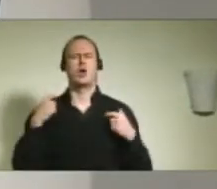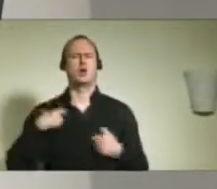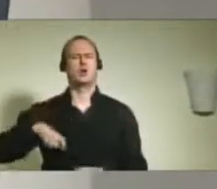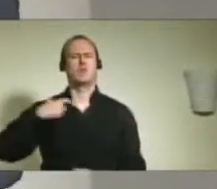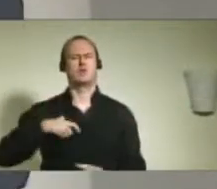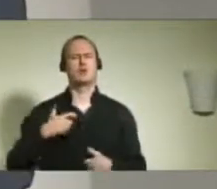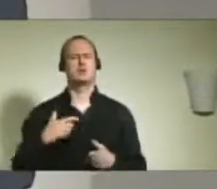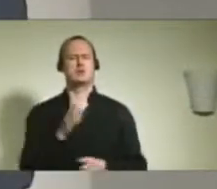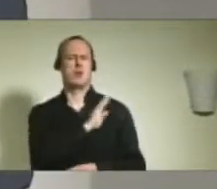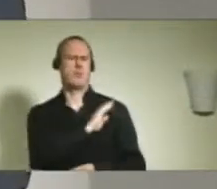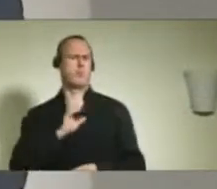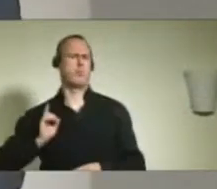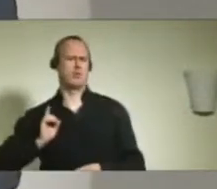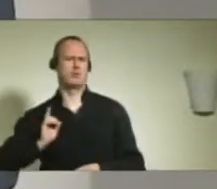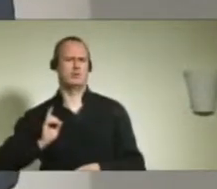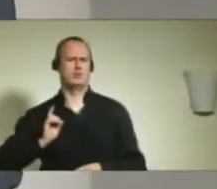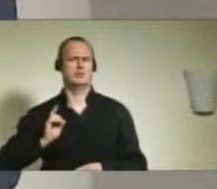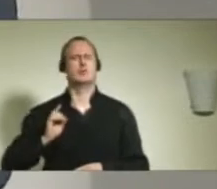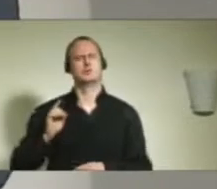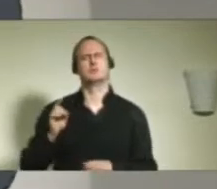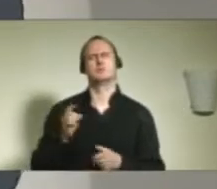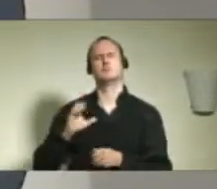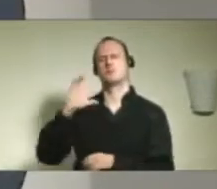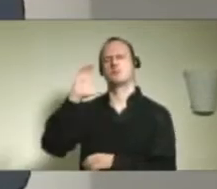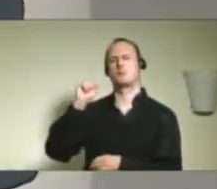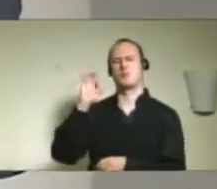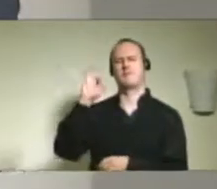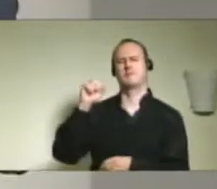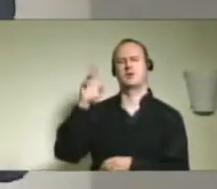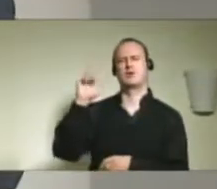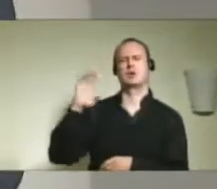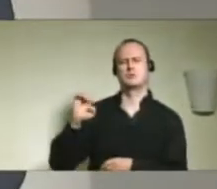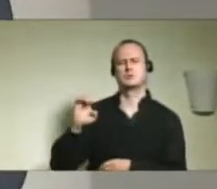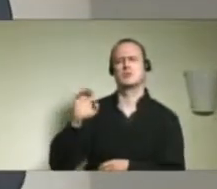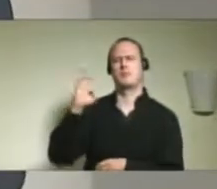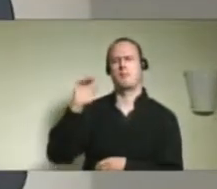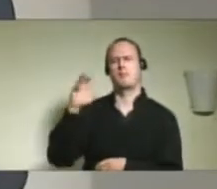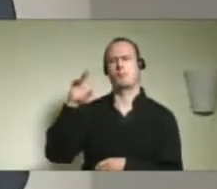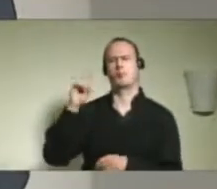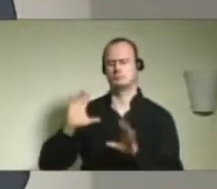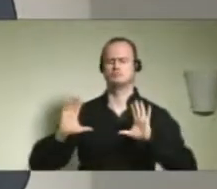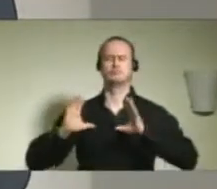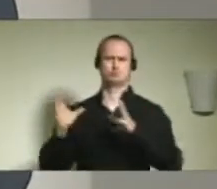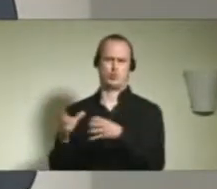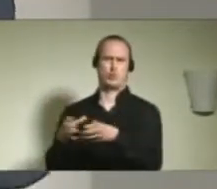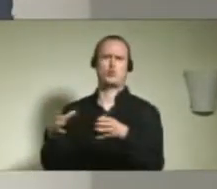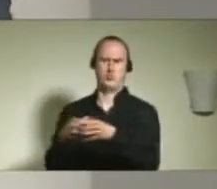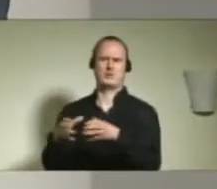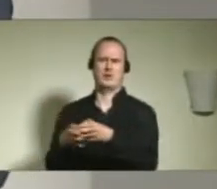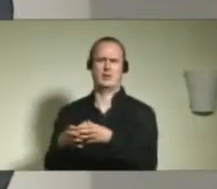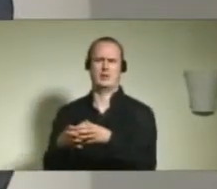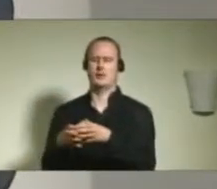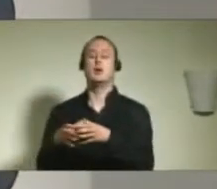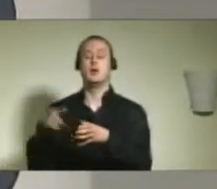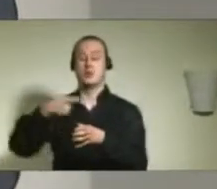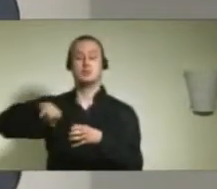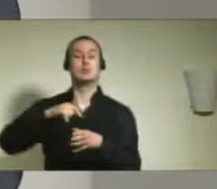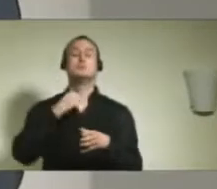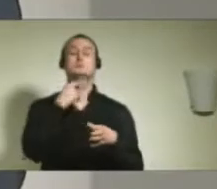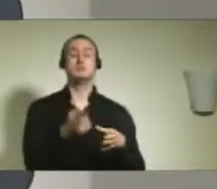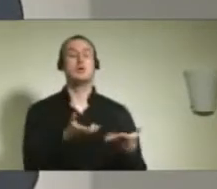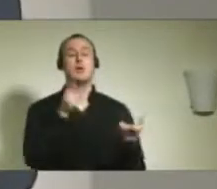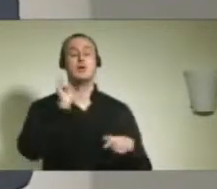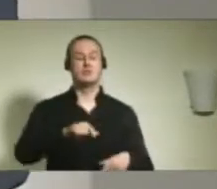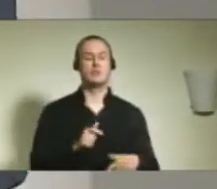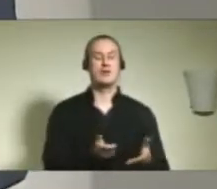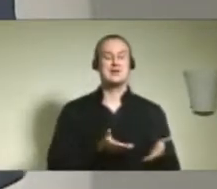seule voie au niveau de Post Canada était de couper les services. Et couper dans les services